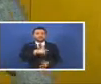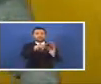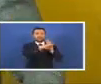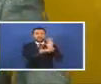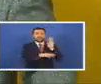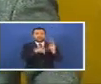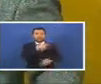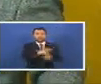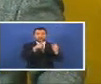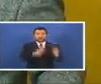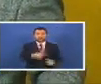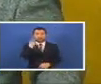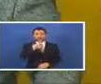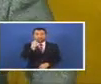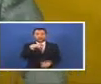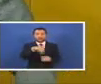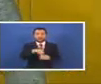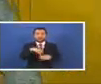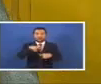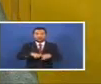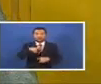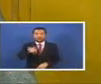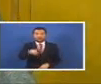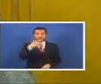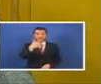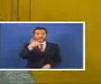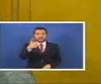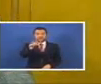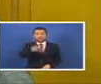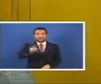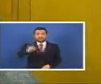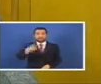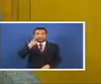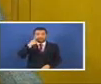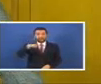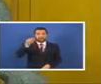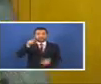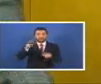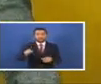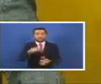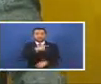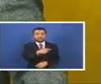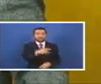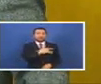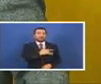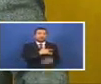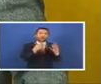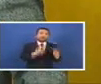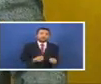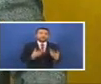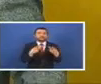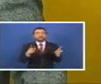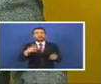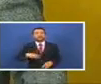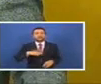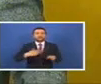Kriterlerinin orada, o mülakatta oturan 5-6 tane hükümet temsilcisinin paşa gönlüne kalmış